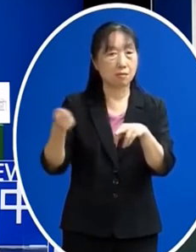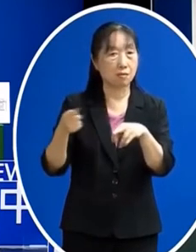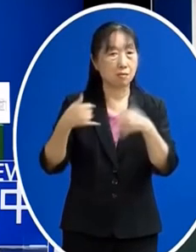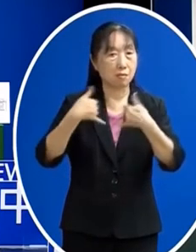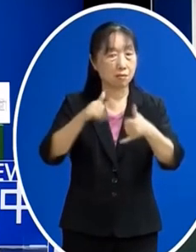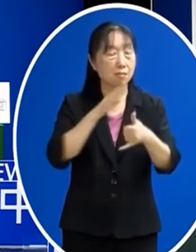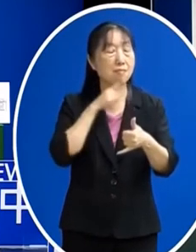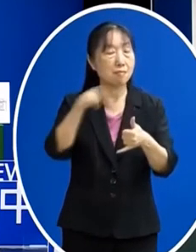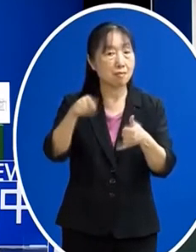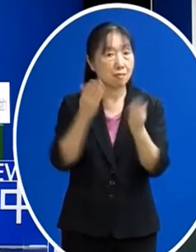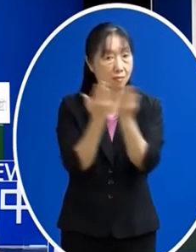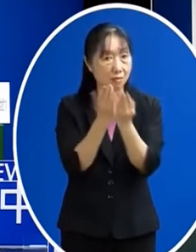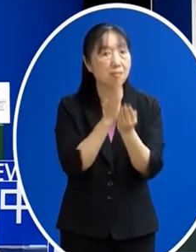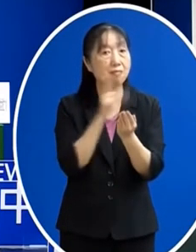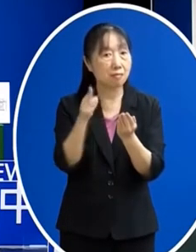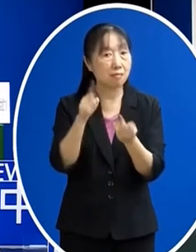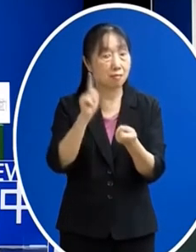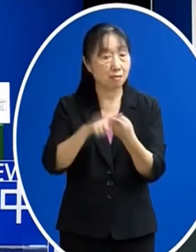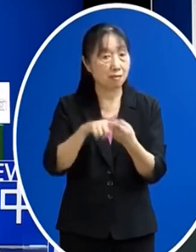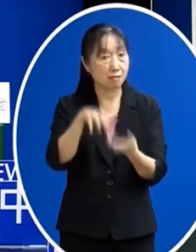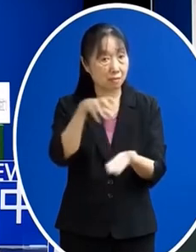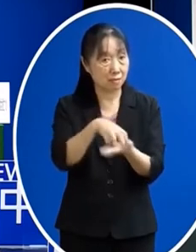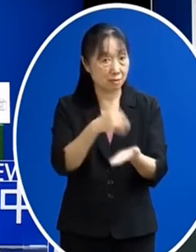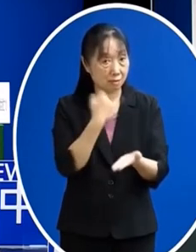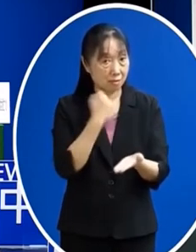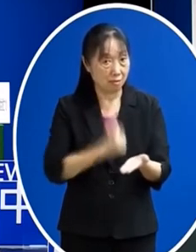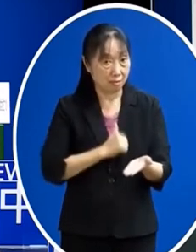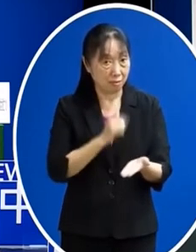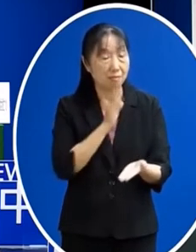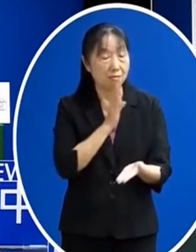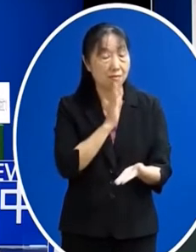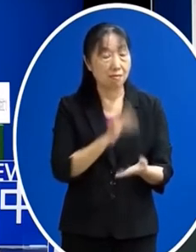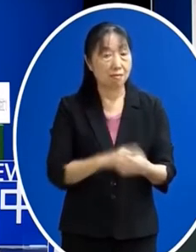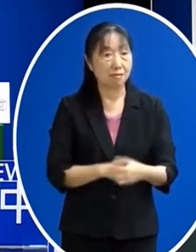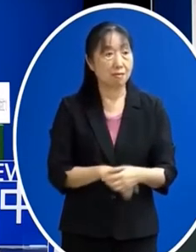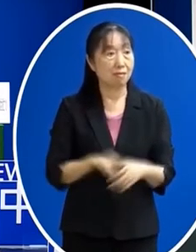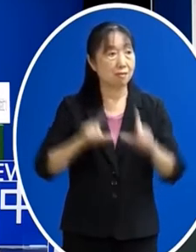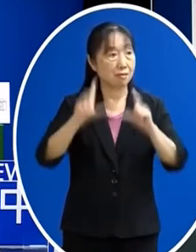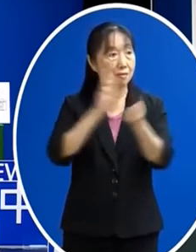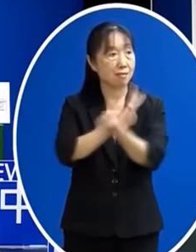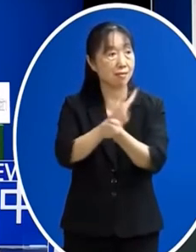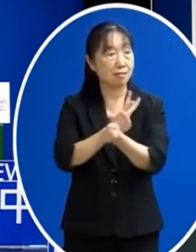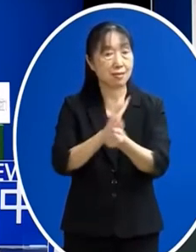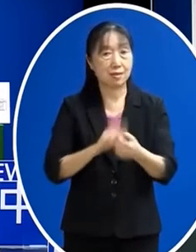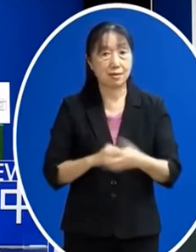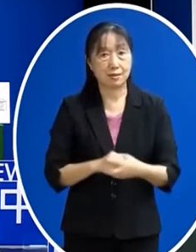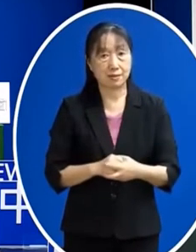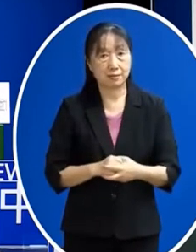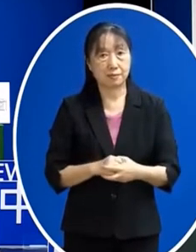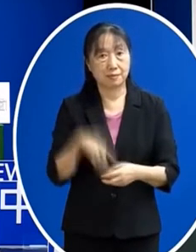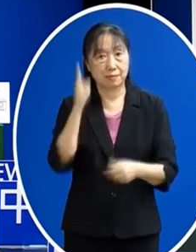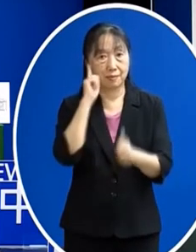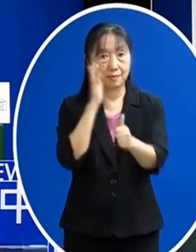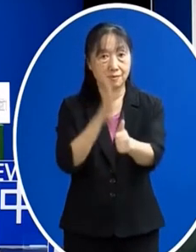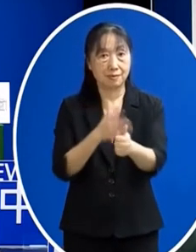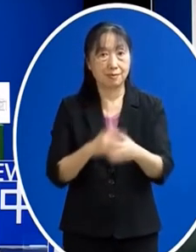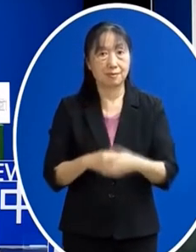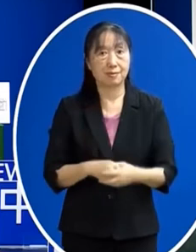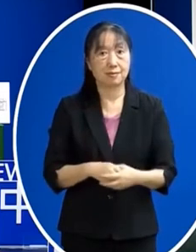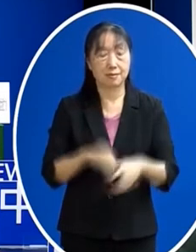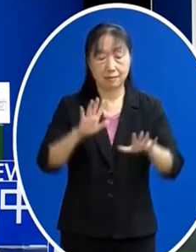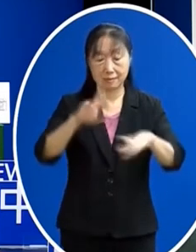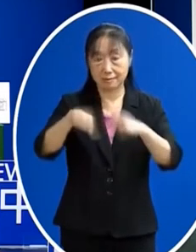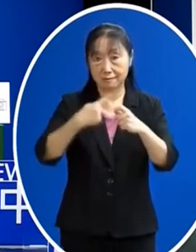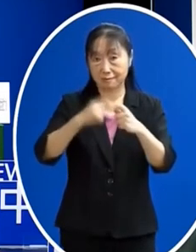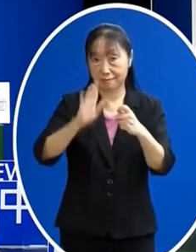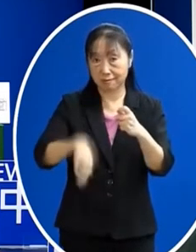的吗？我们想要请教一下。好的，谢谢。 好，东森。 然后问一下这个，那关于今